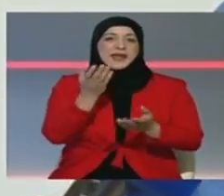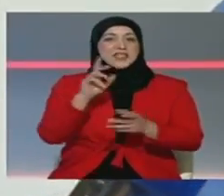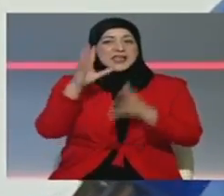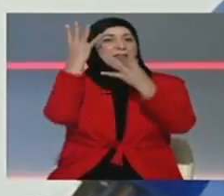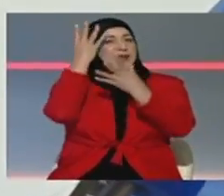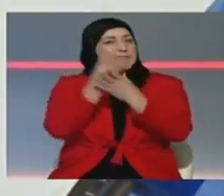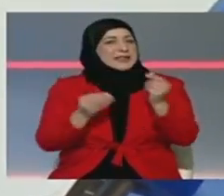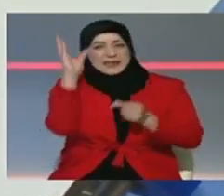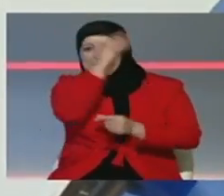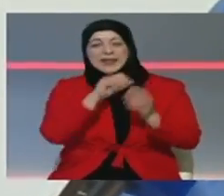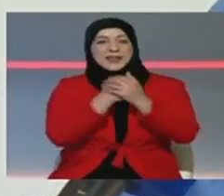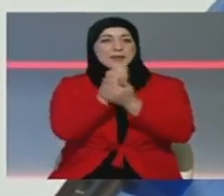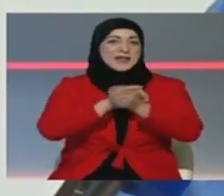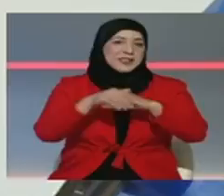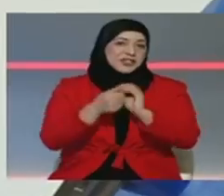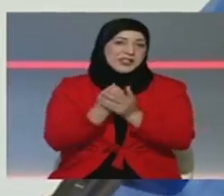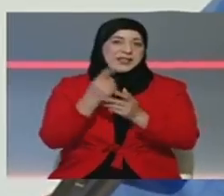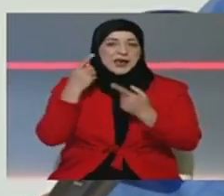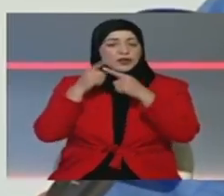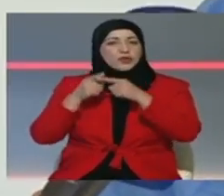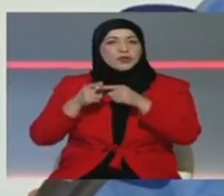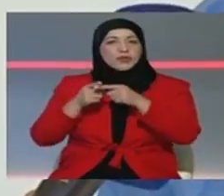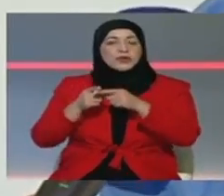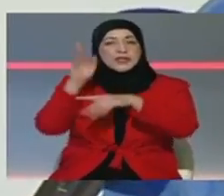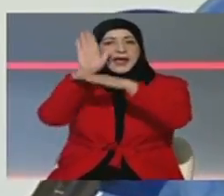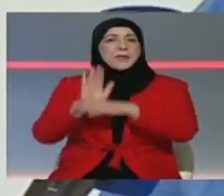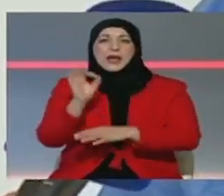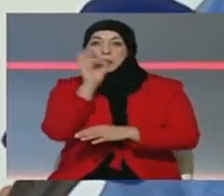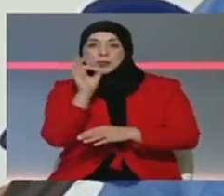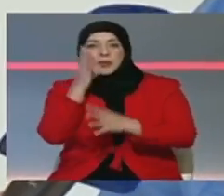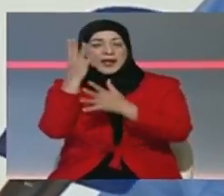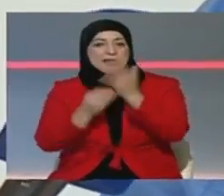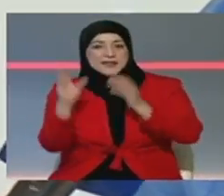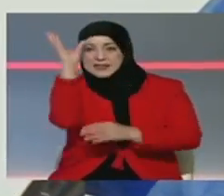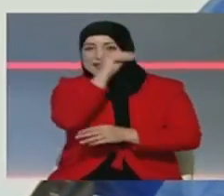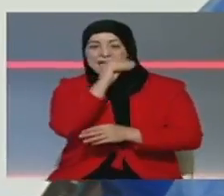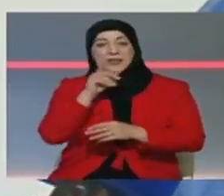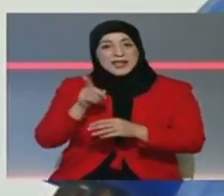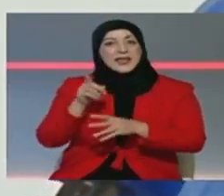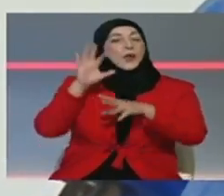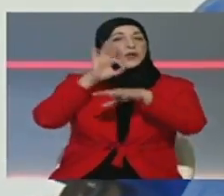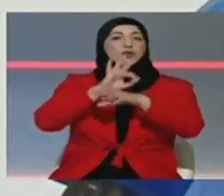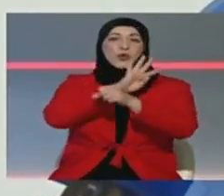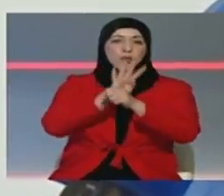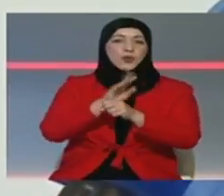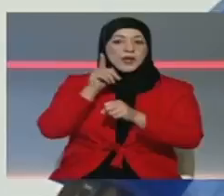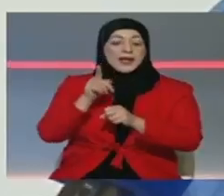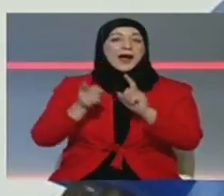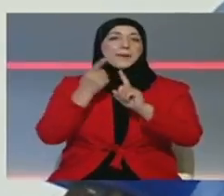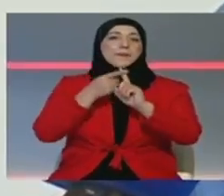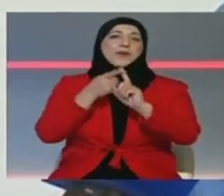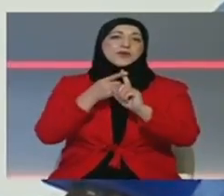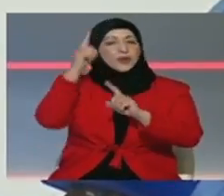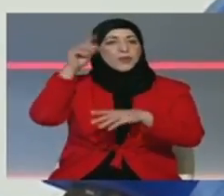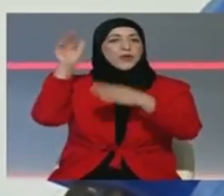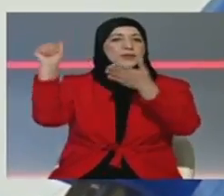غسلتش يديها وما نسيت أهملت أساليب الوقاية اللي هي أهم بند في الوقاية من هذا الفيروس